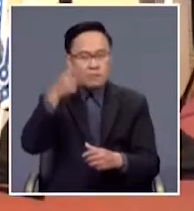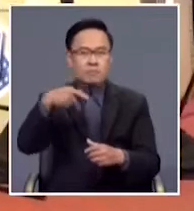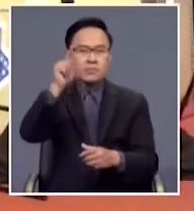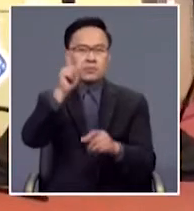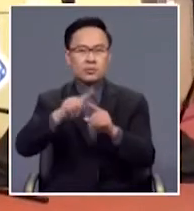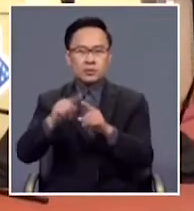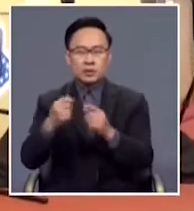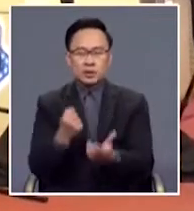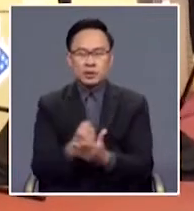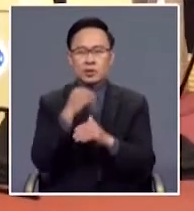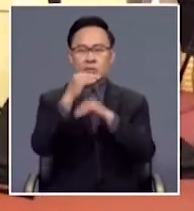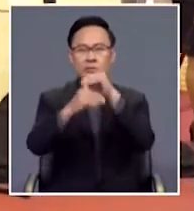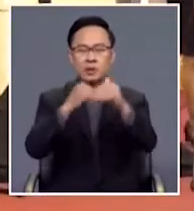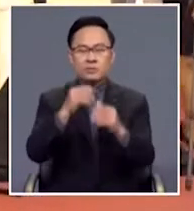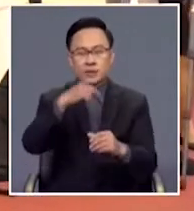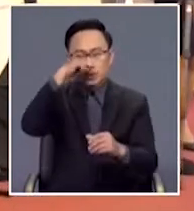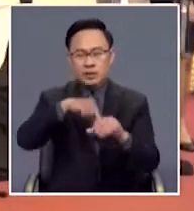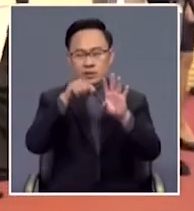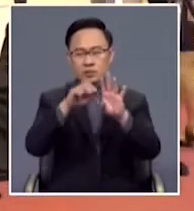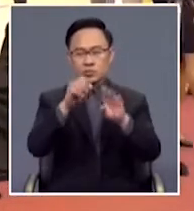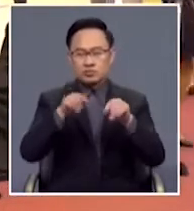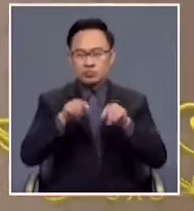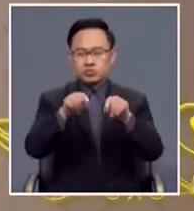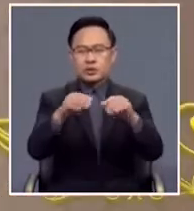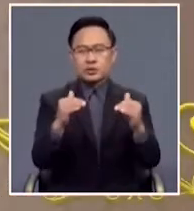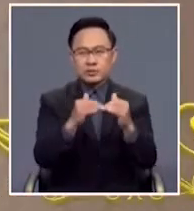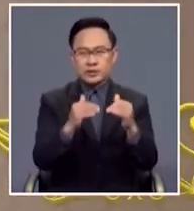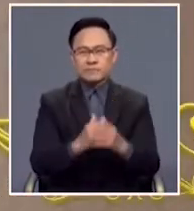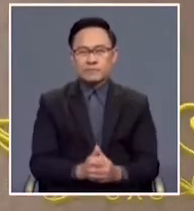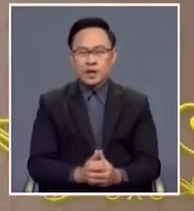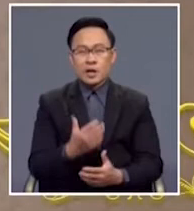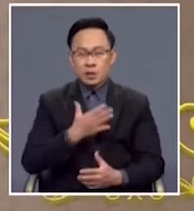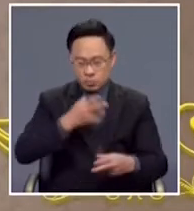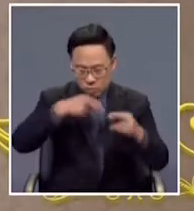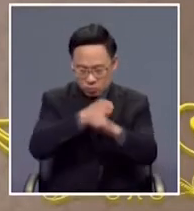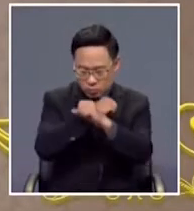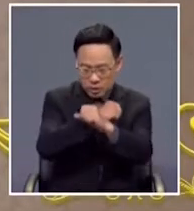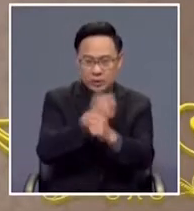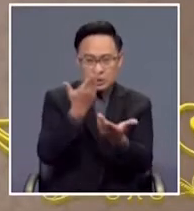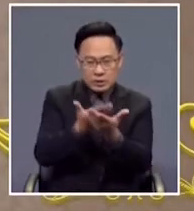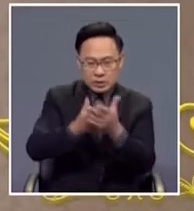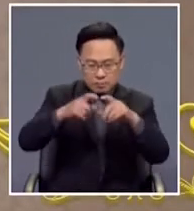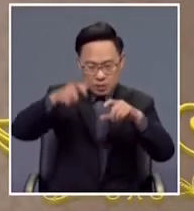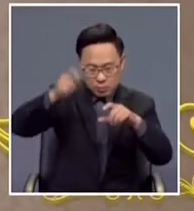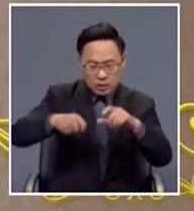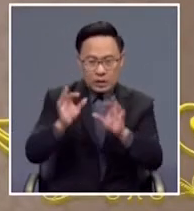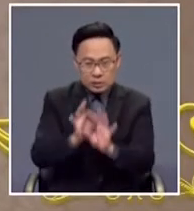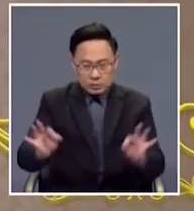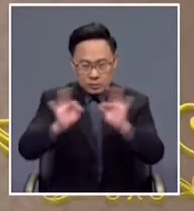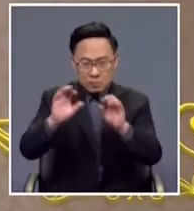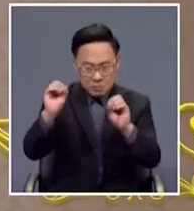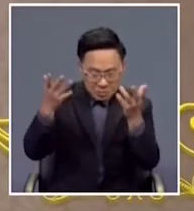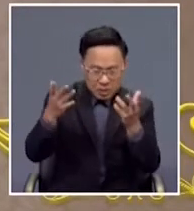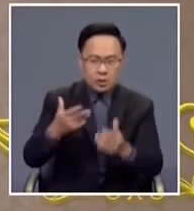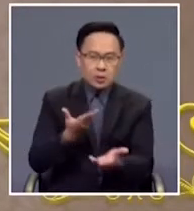ในการเดินหน้าไปสู่การเป็นไทยแลนด์ 4.0 ไปด้วยกันนะครับเราต้องระมัดระวังการใช้จ่ายบัตรเครดิตอย่างไม่จำเป็นไม่จำกัด